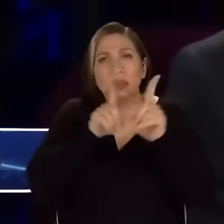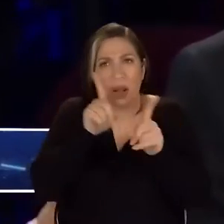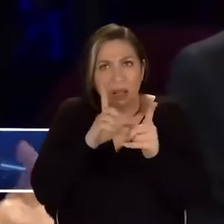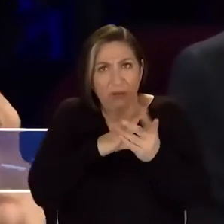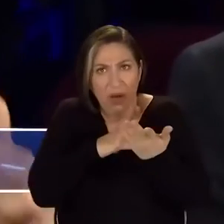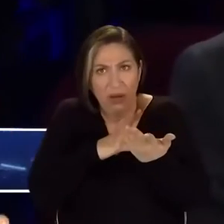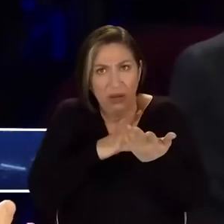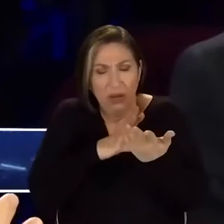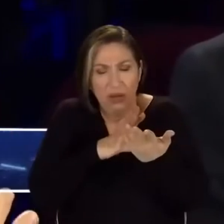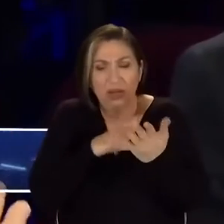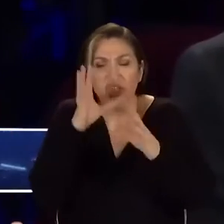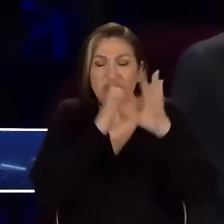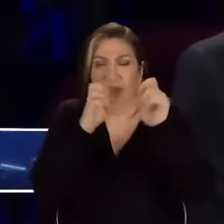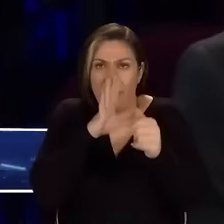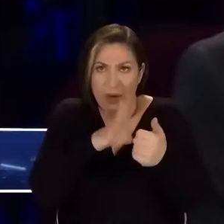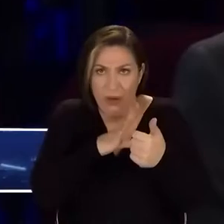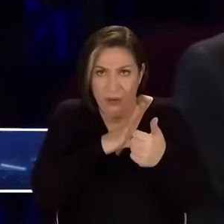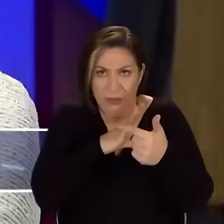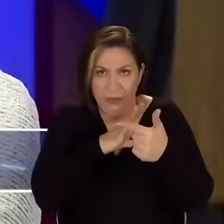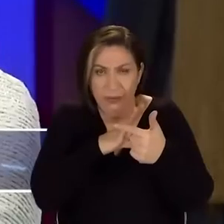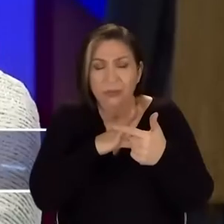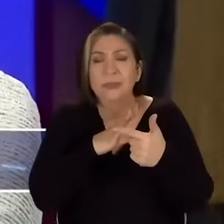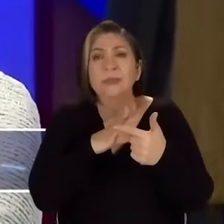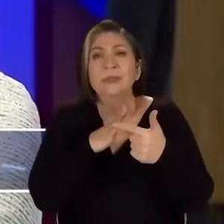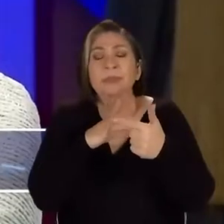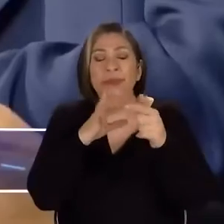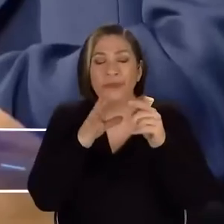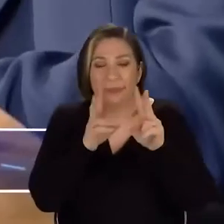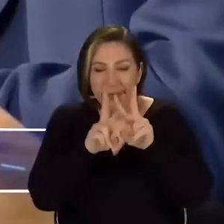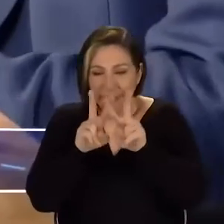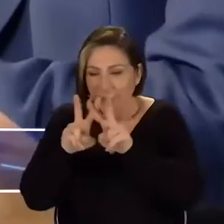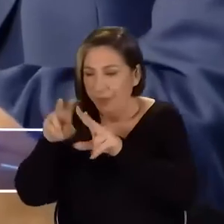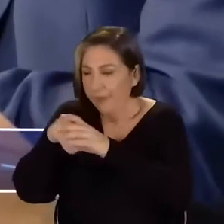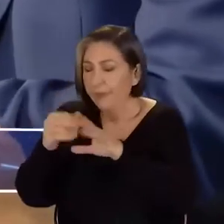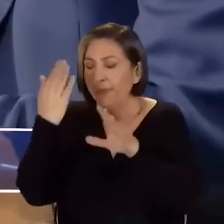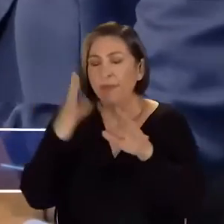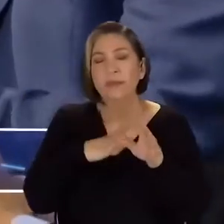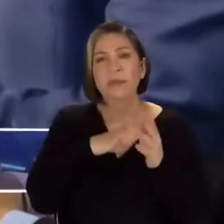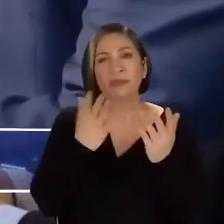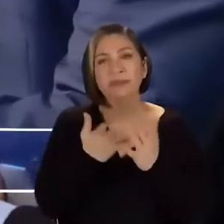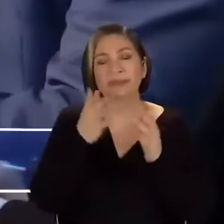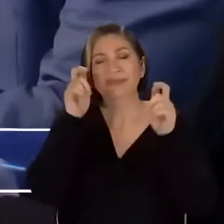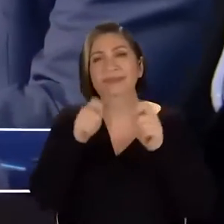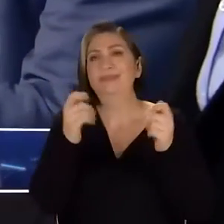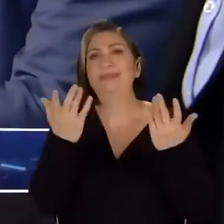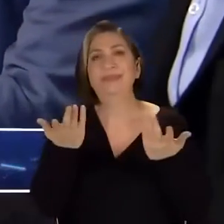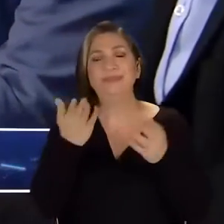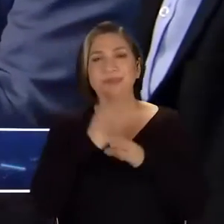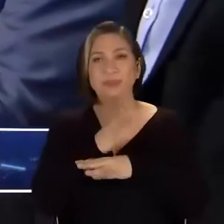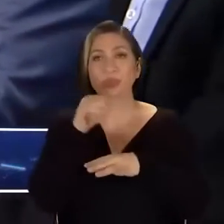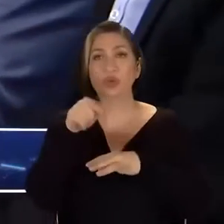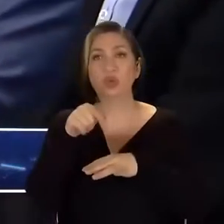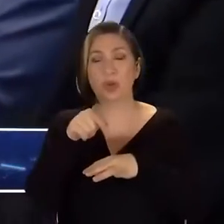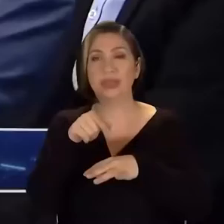şey. Şifreleme zaten daha önceden var olan bir şey. Blok zincirde zaten daha önceden var olan bir şey. Yapılan da şu aslında. Şu